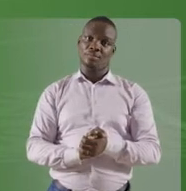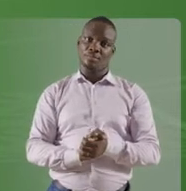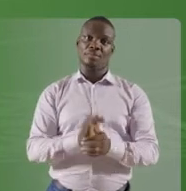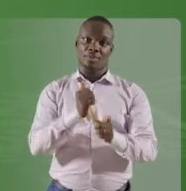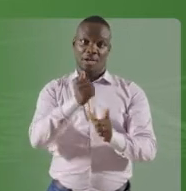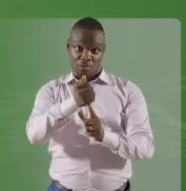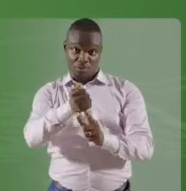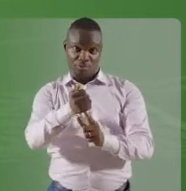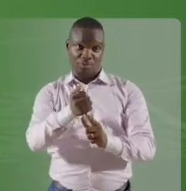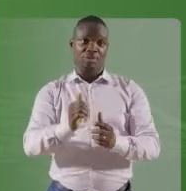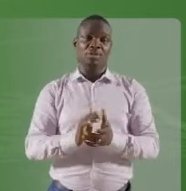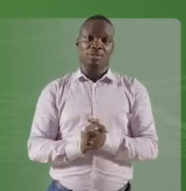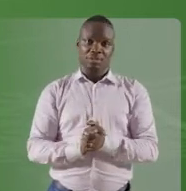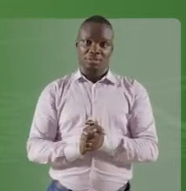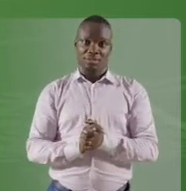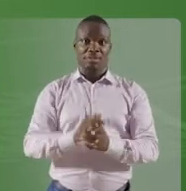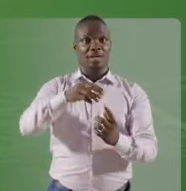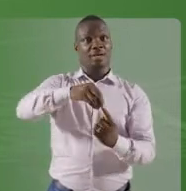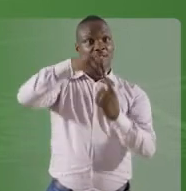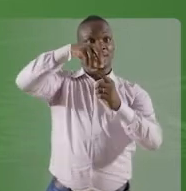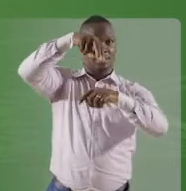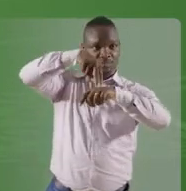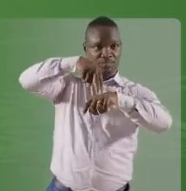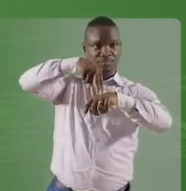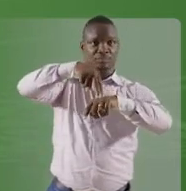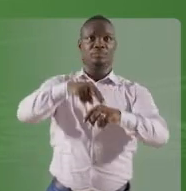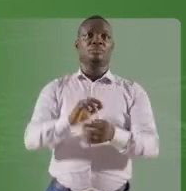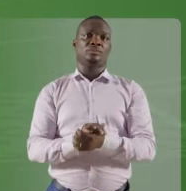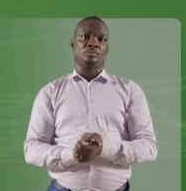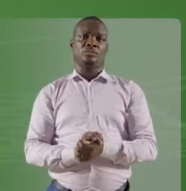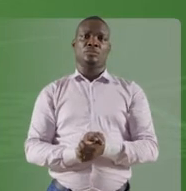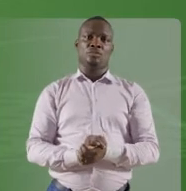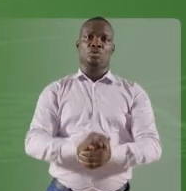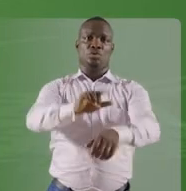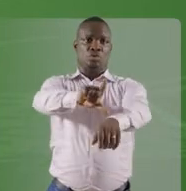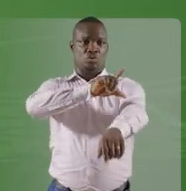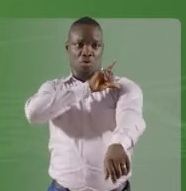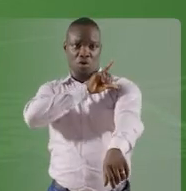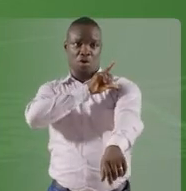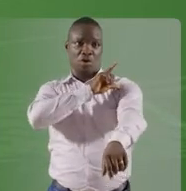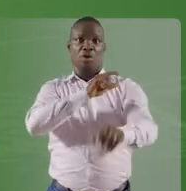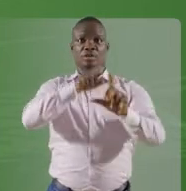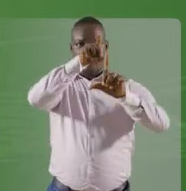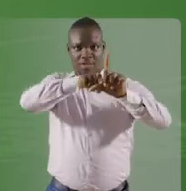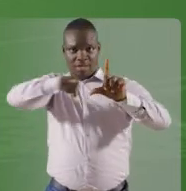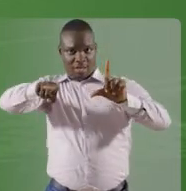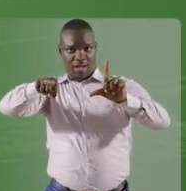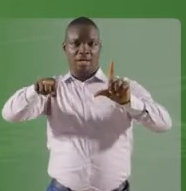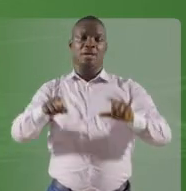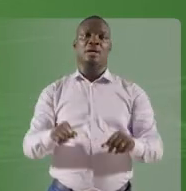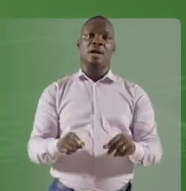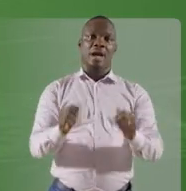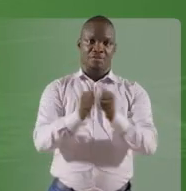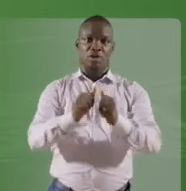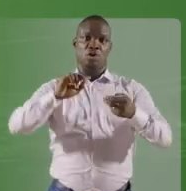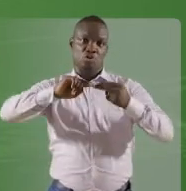alors les caractérisations de longueur et d'angle à l'aide de nombres complexes